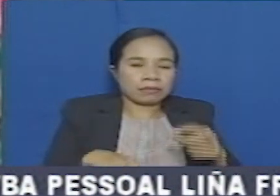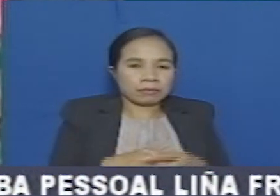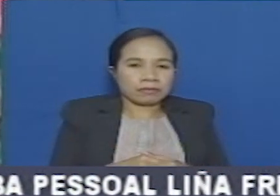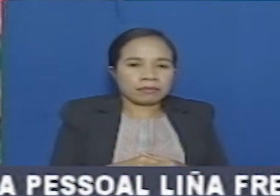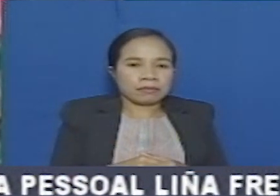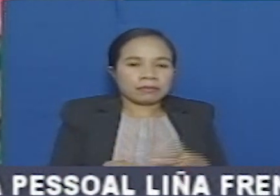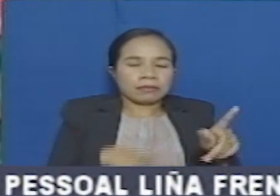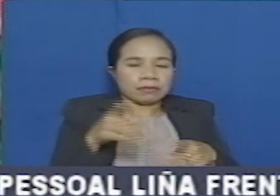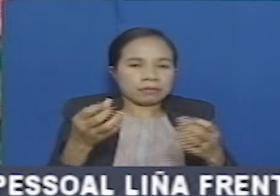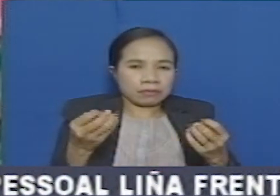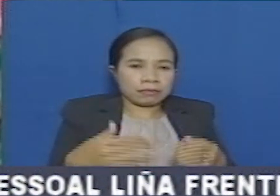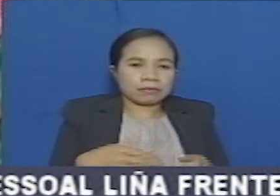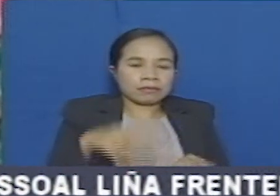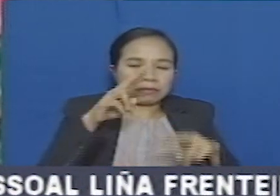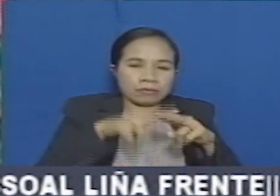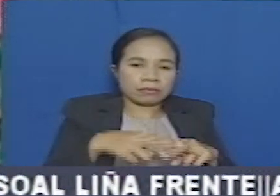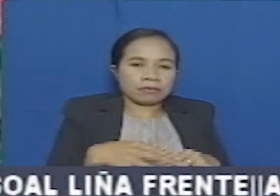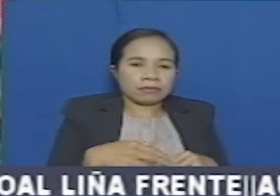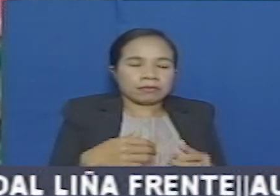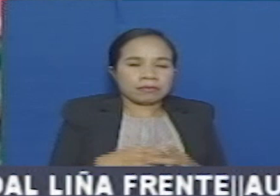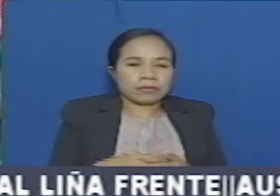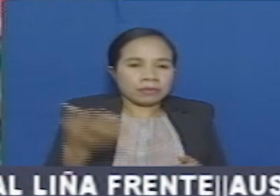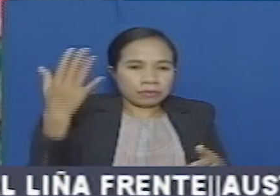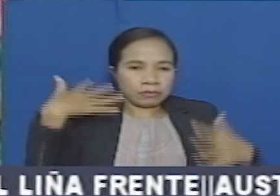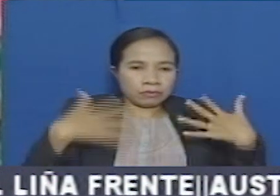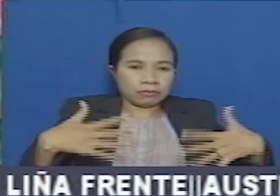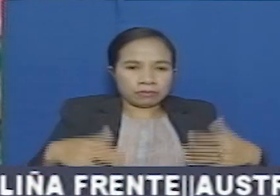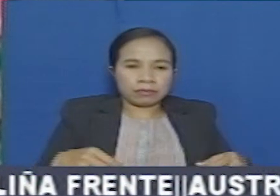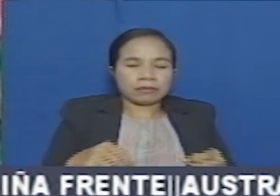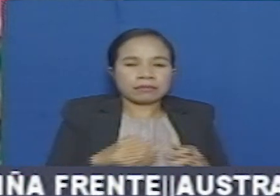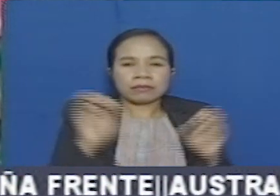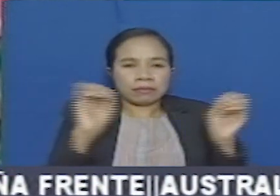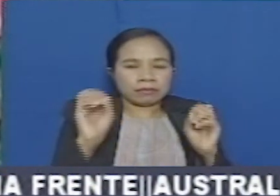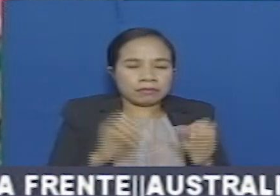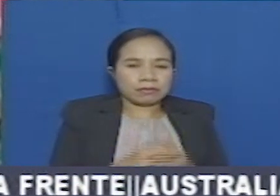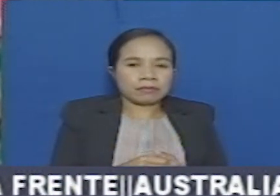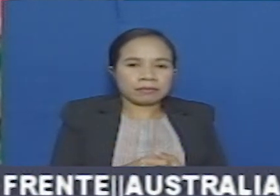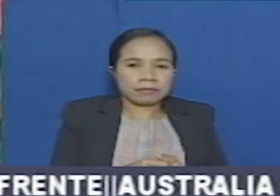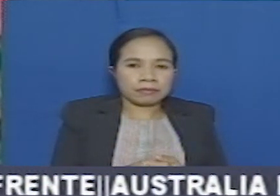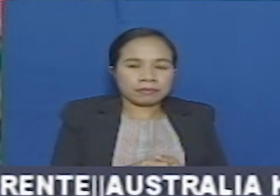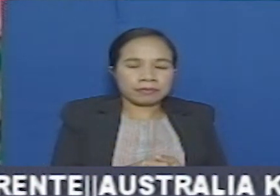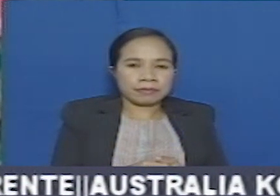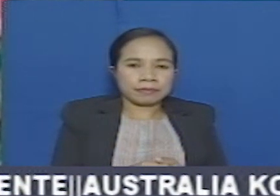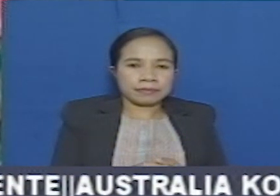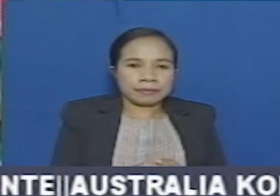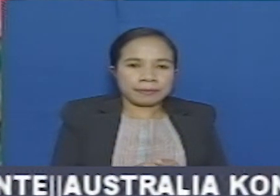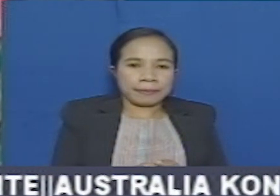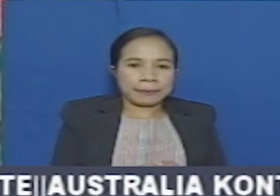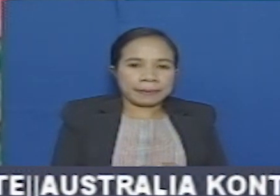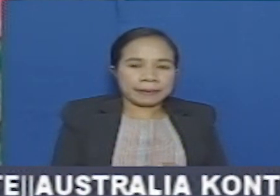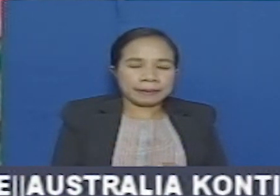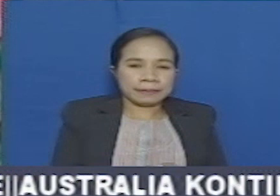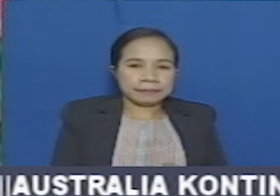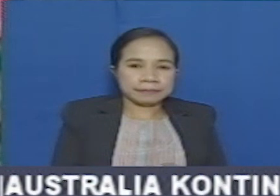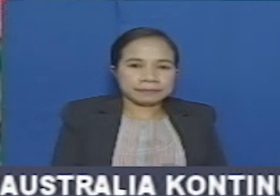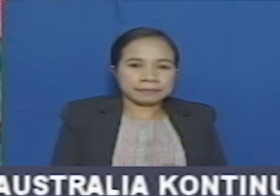nusori nusam malah beli, ulu ka funu ni asor lah iya, awak nak asor apa lah nampak, itu pun simtang nusam ni, dan ni anu kat nusam